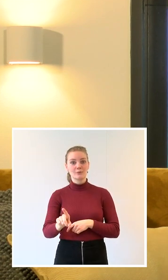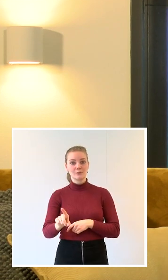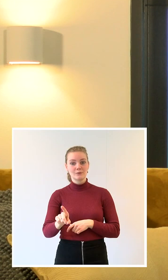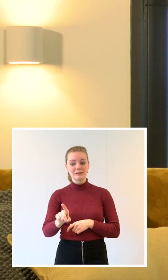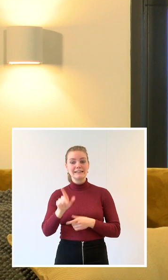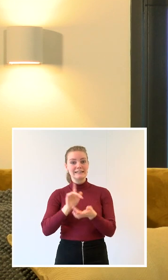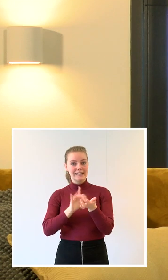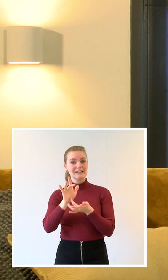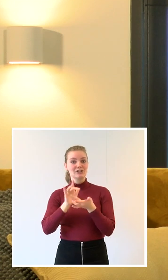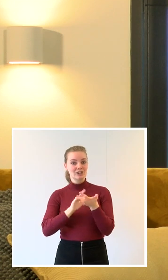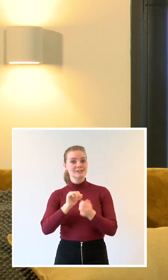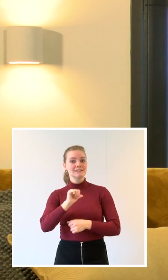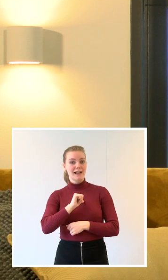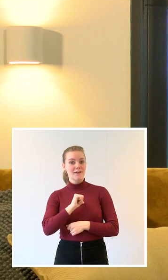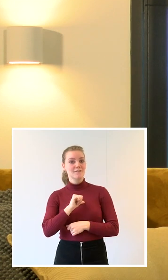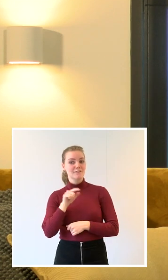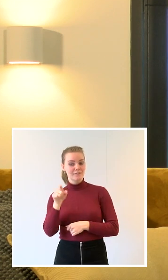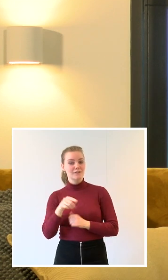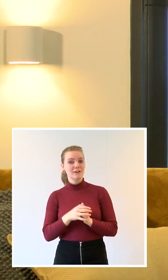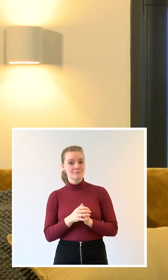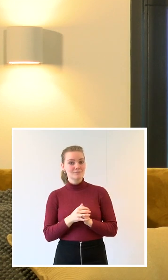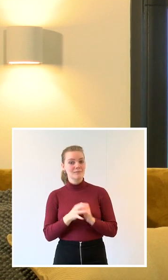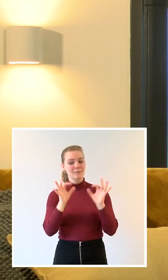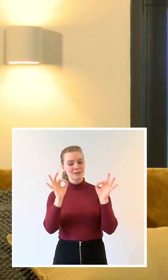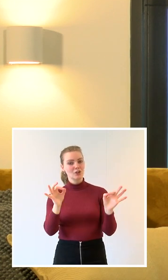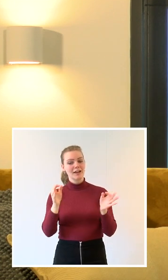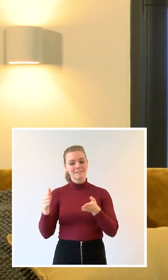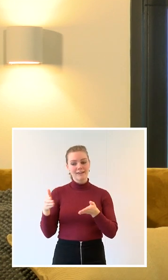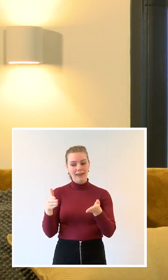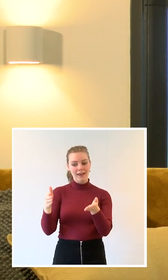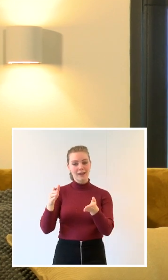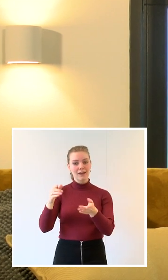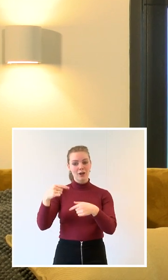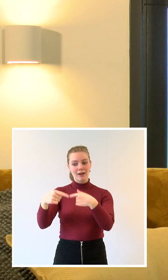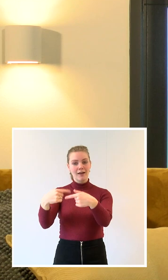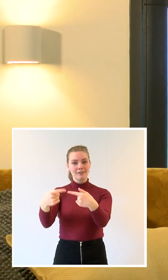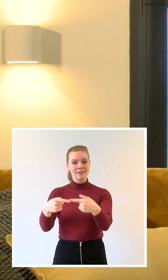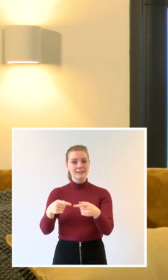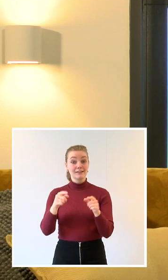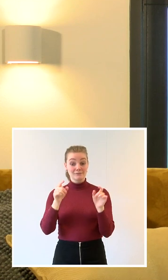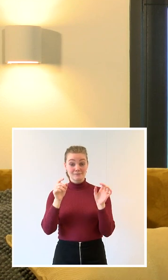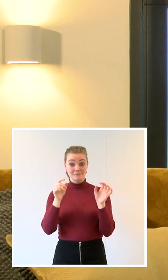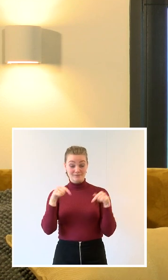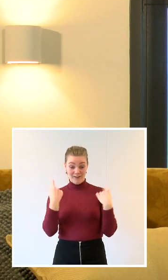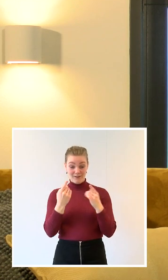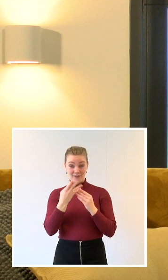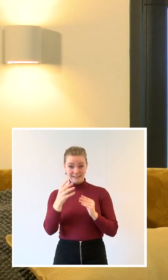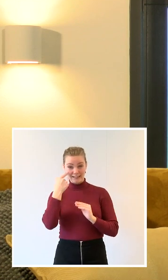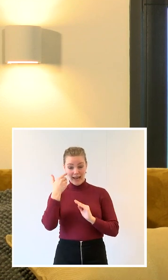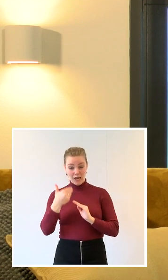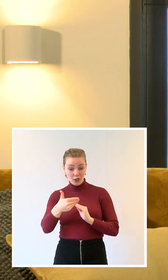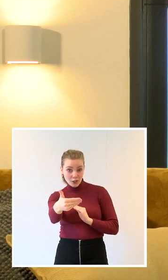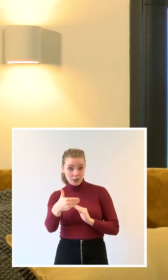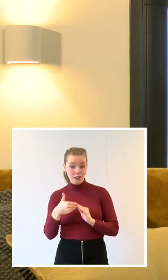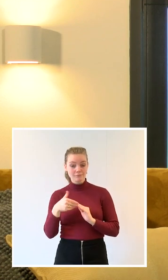Die een bijzondere weg is gegaan, waar we speciaal deze 40 dagen bij stilstaan, naartoe leven. En